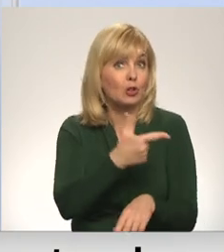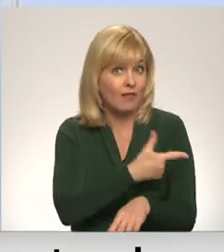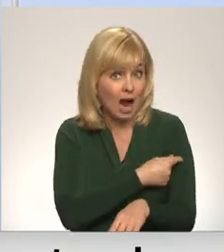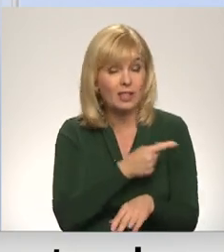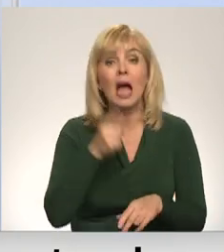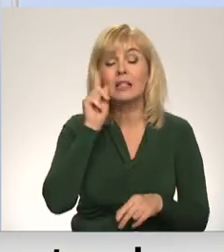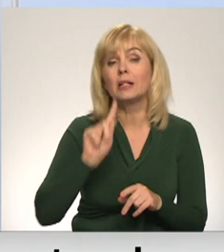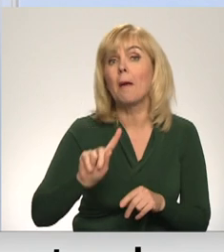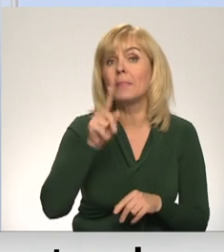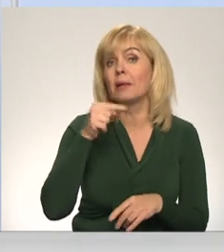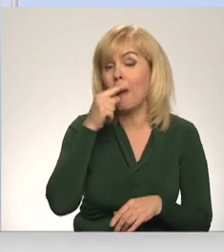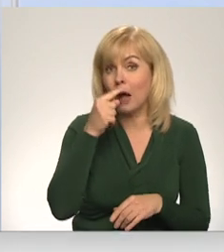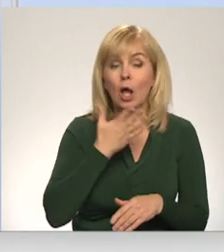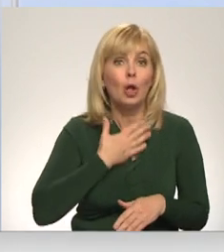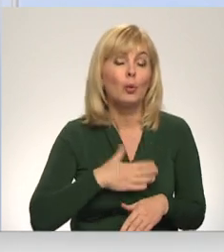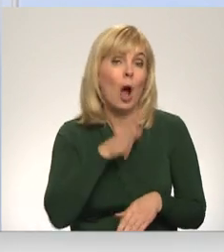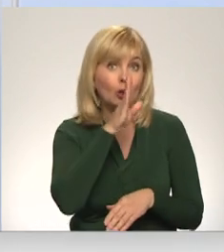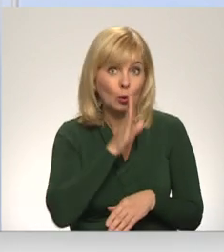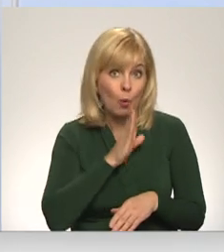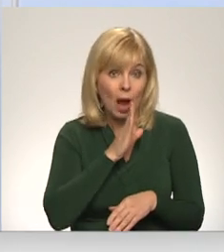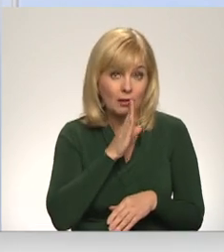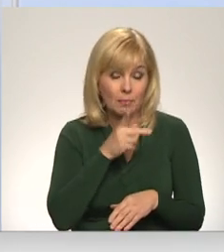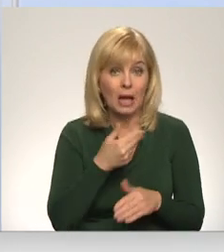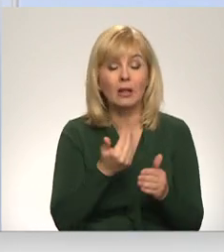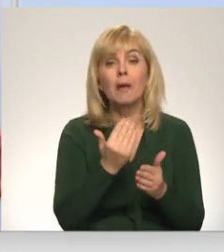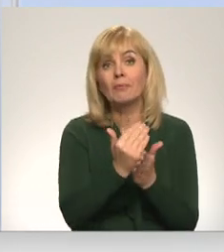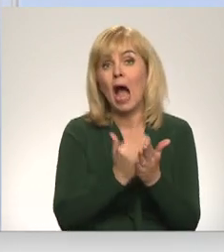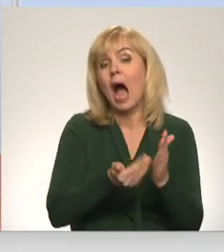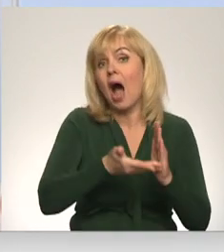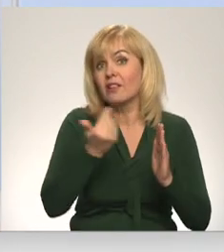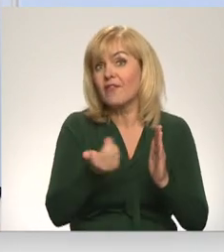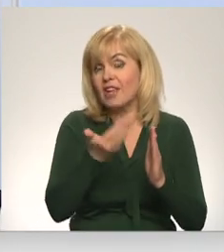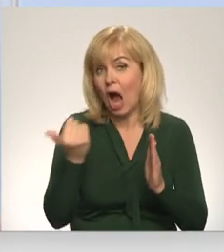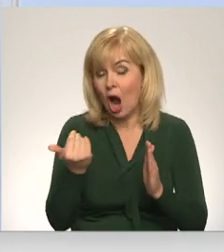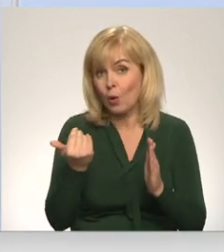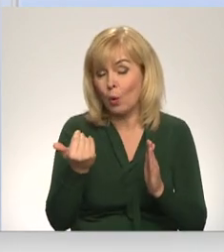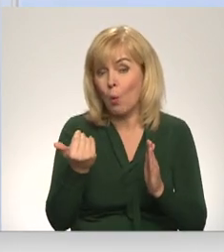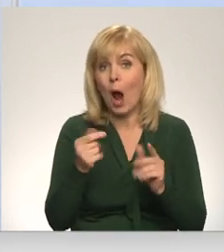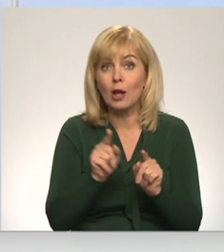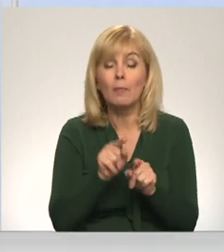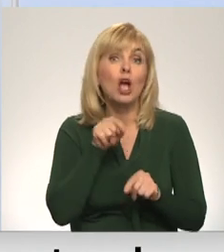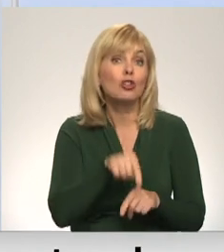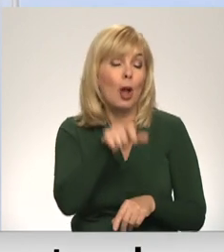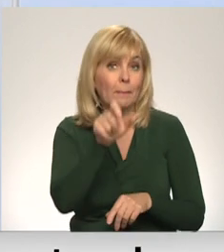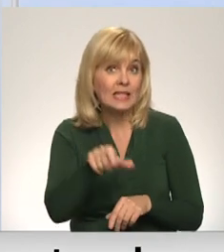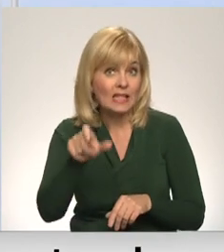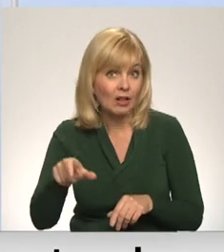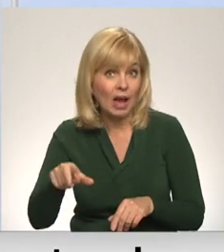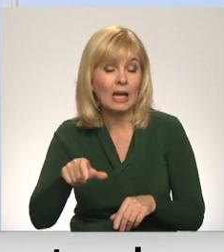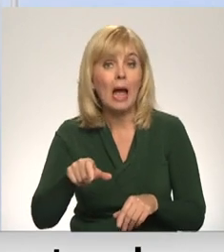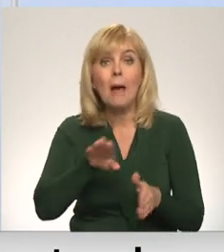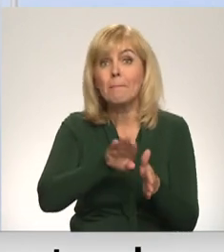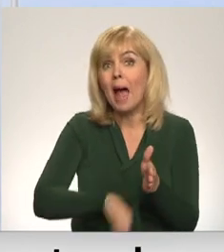1. martā būs ļoti nopietni atvieglojumi, tad tagad šiem cilvēkiem